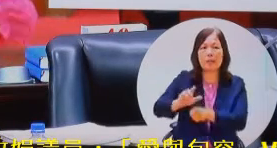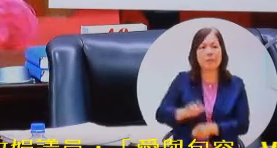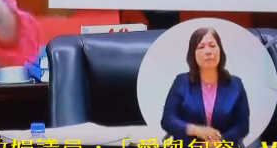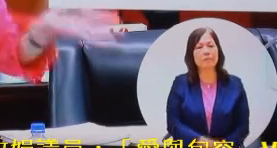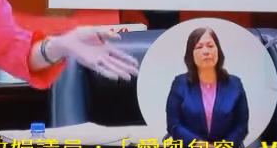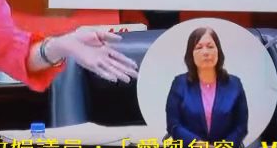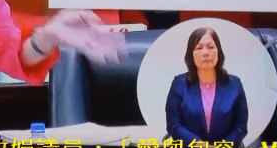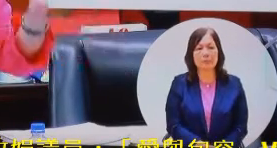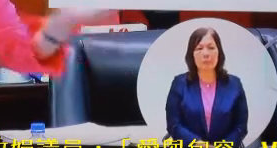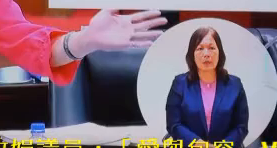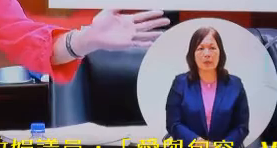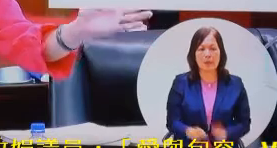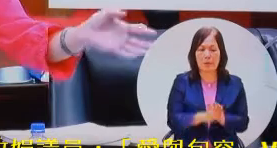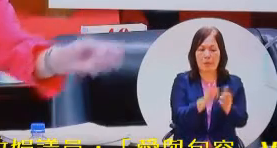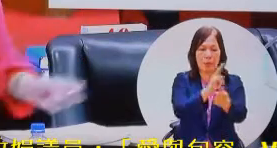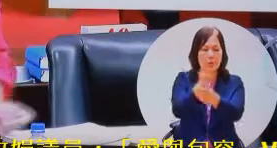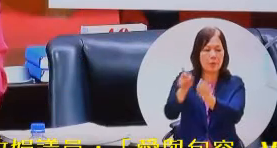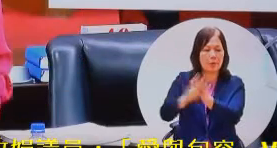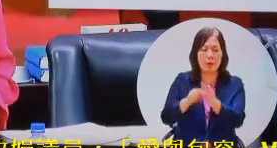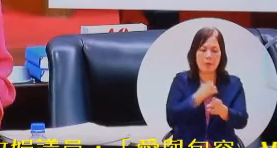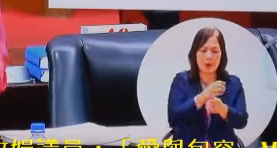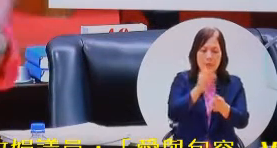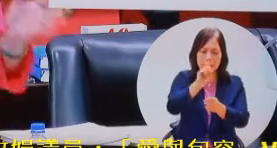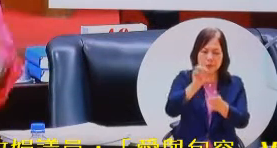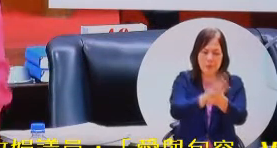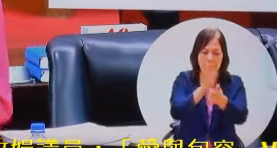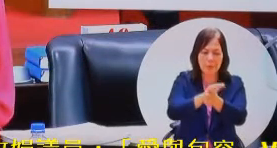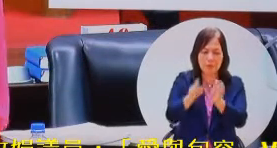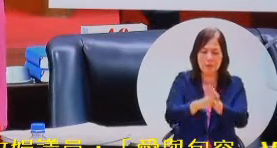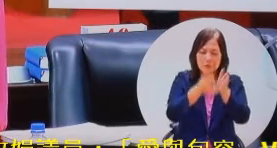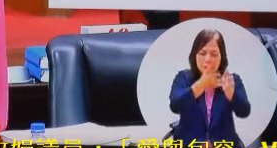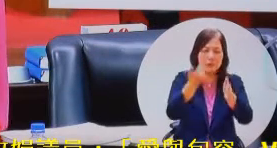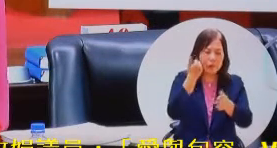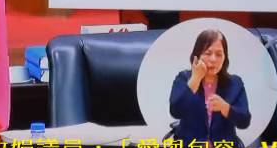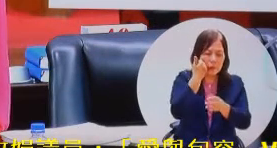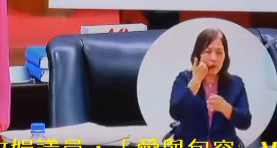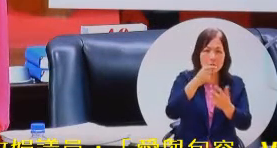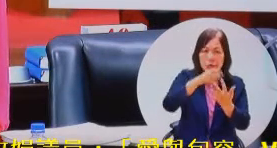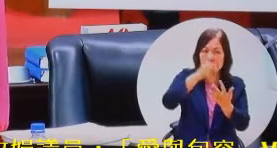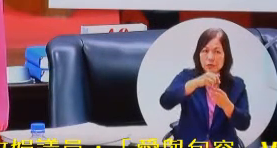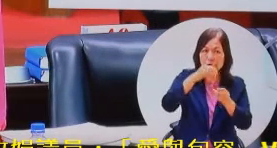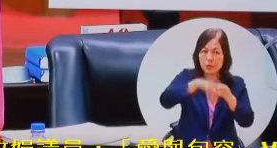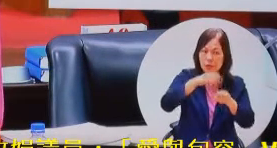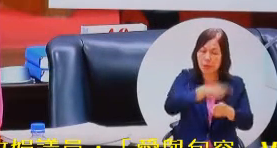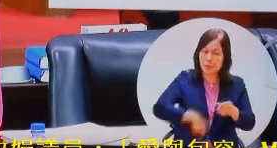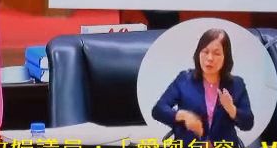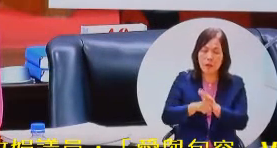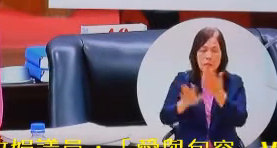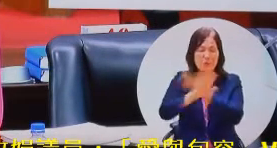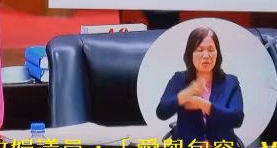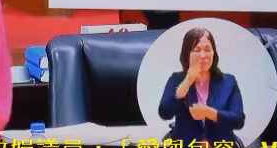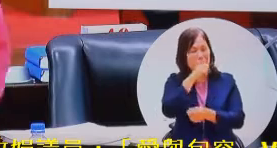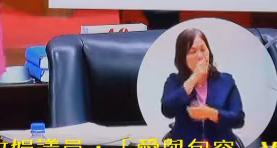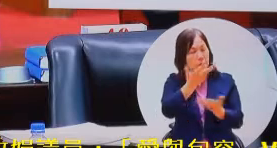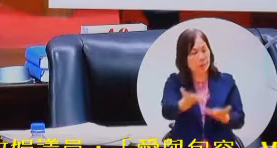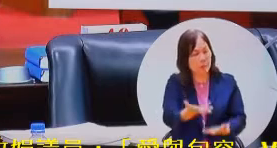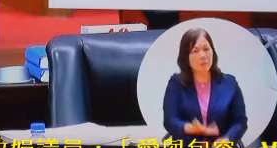们下次到请他们要去补选，他们有所谓的候选。请问民进党，你们有听他们吗？